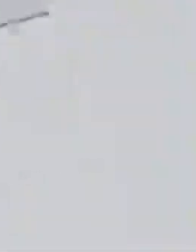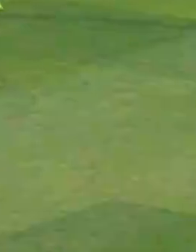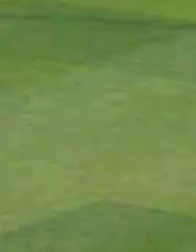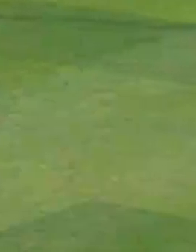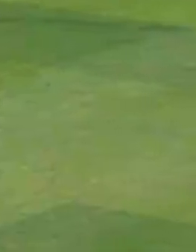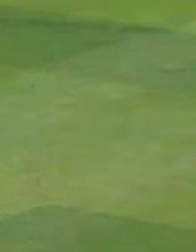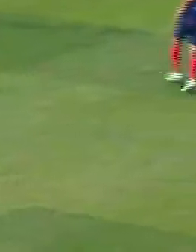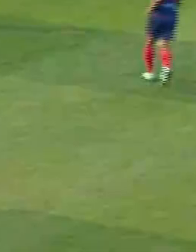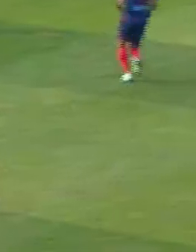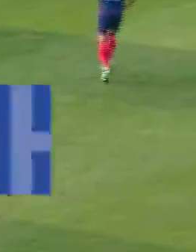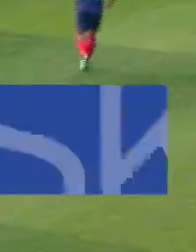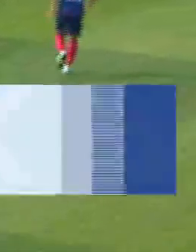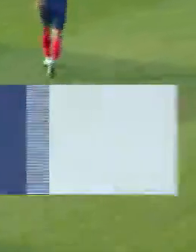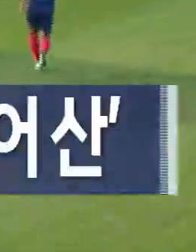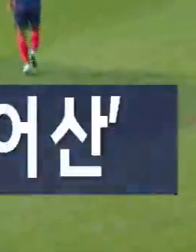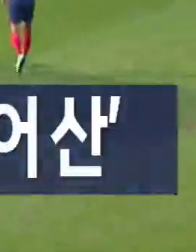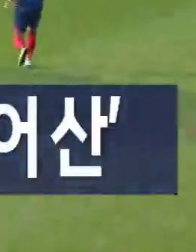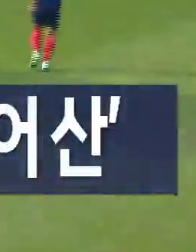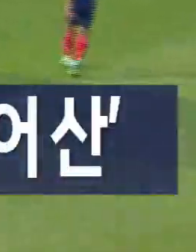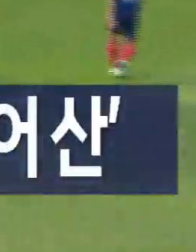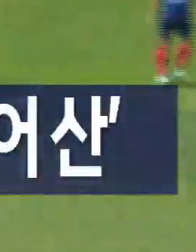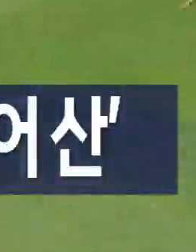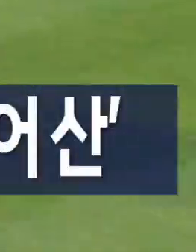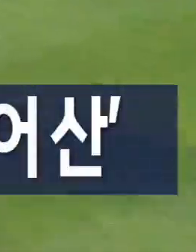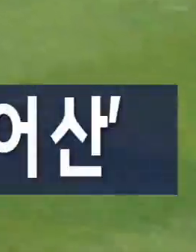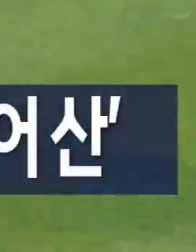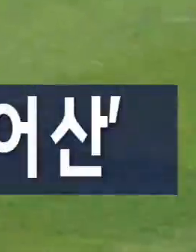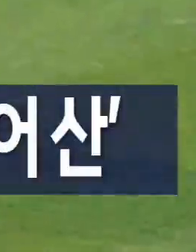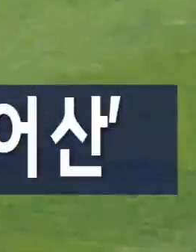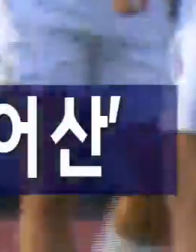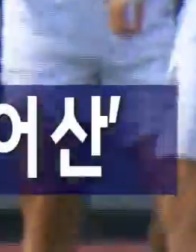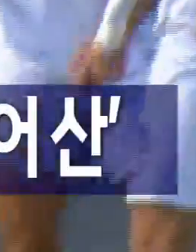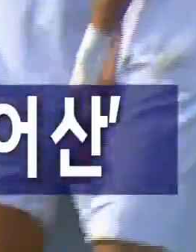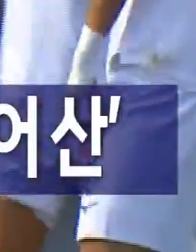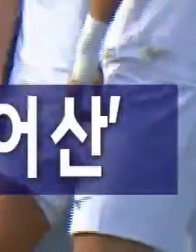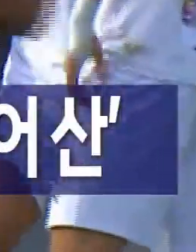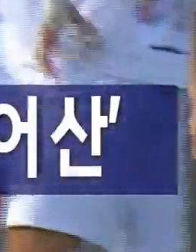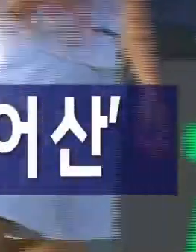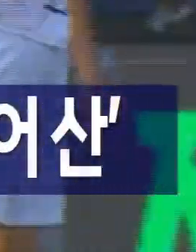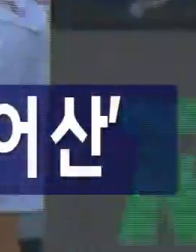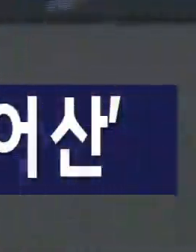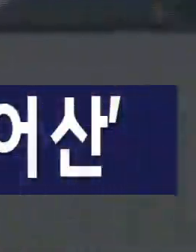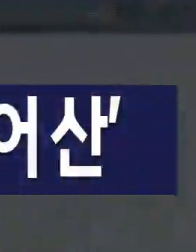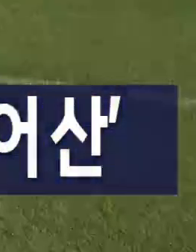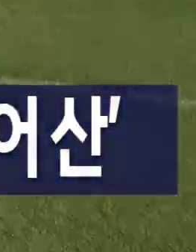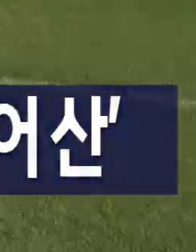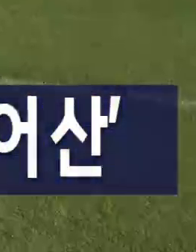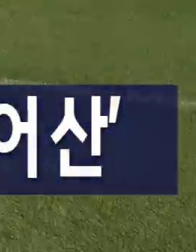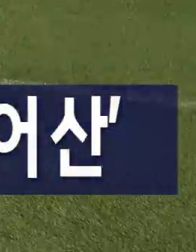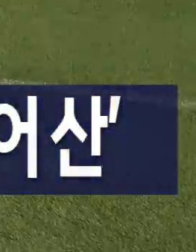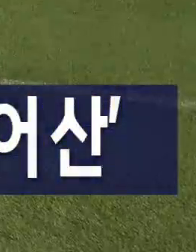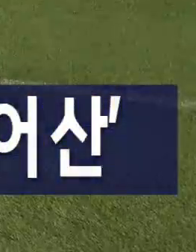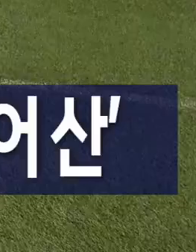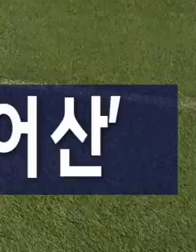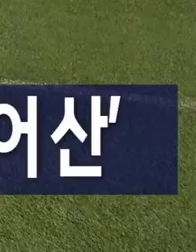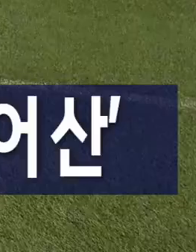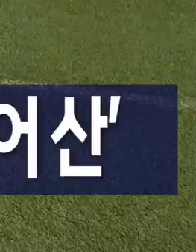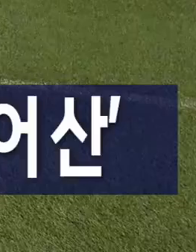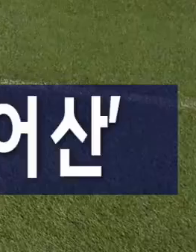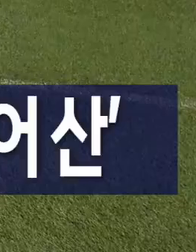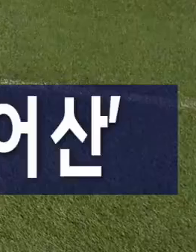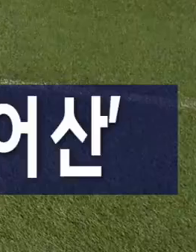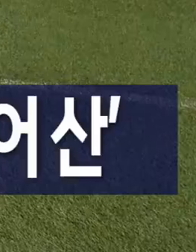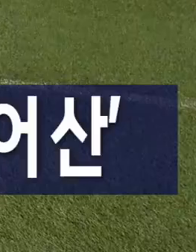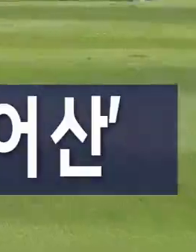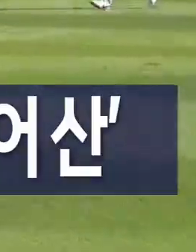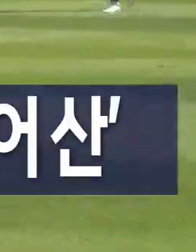판단했습니다 지난해 신생팀 돌풍을 일으켰던 충북청주 FC 성적 부진으로 하위권으로 떨어졌습니다 열악한